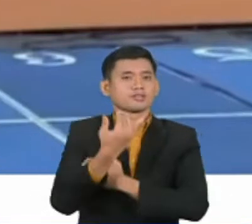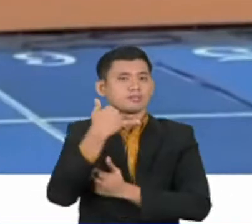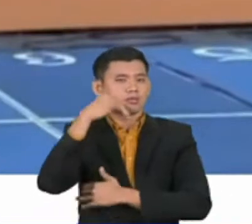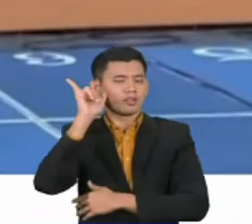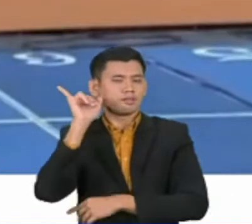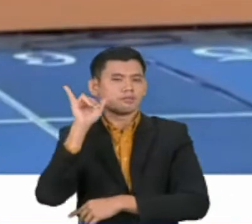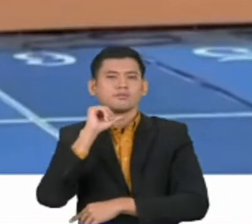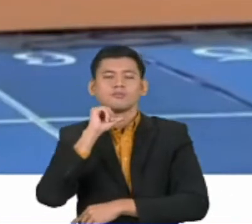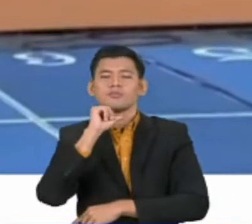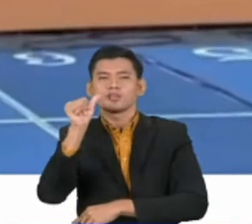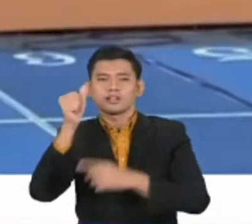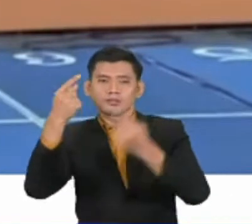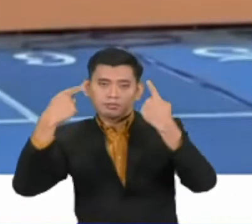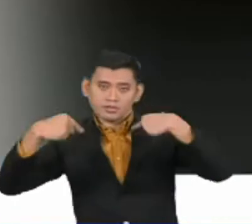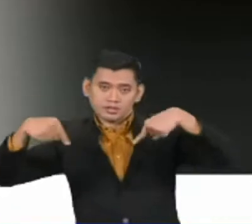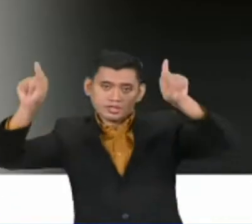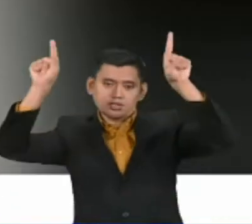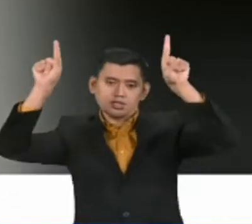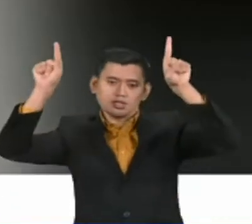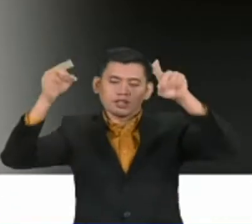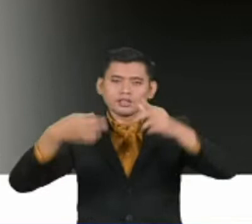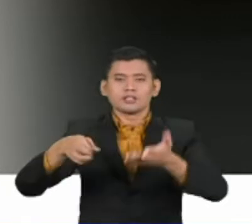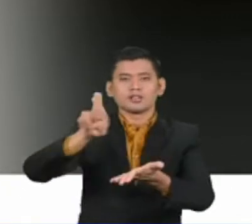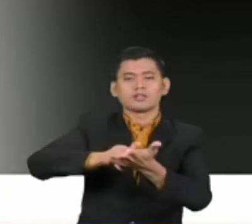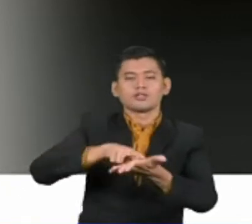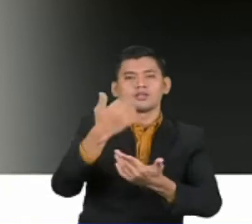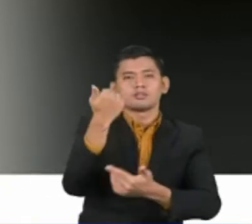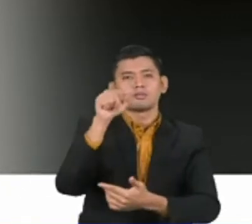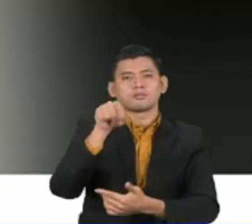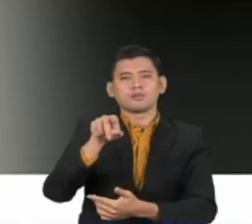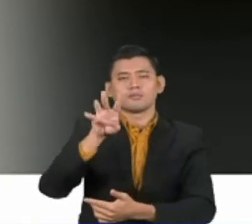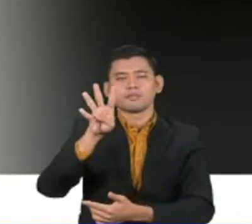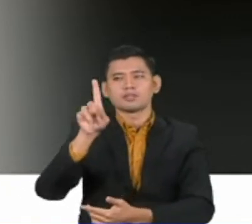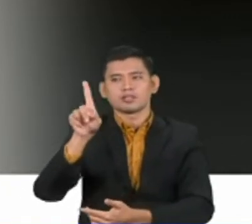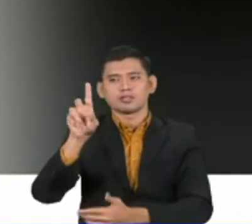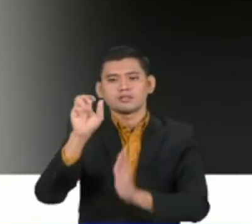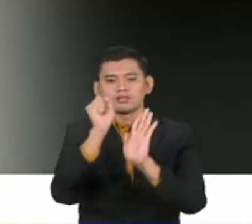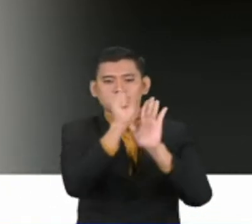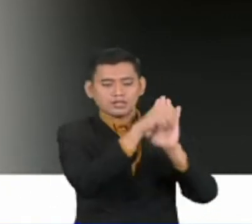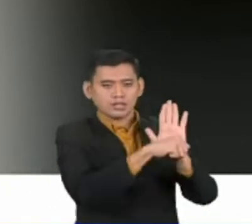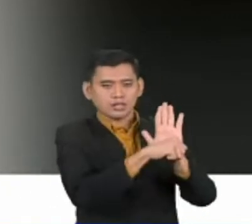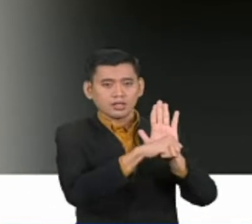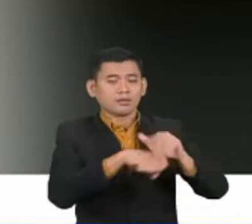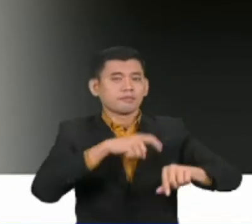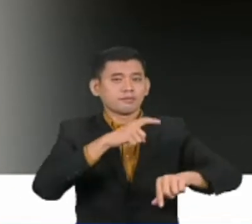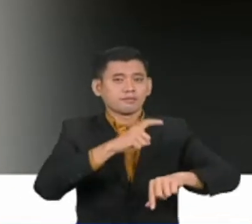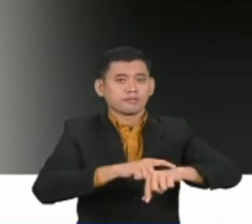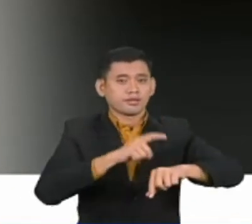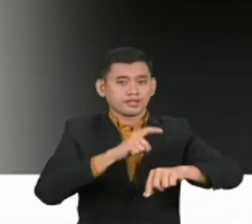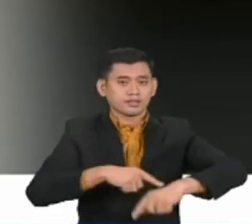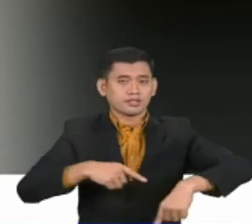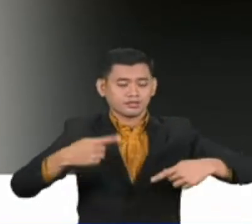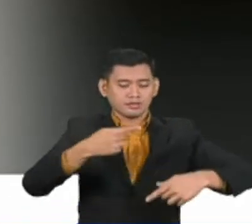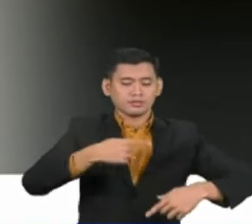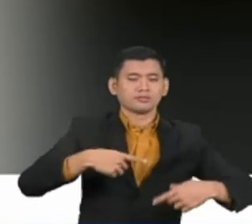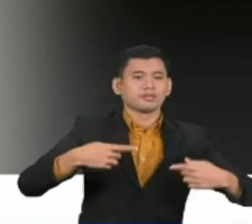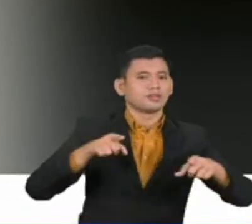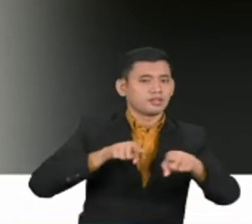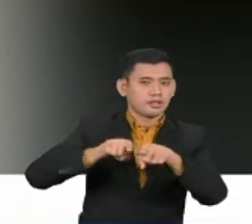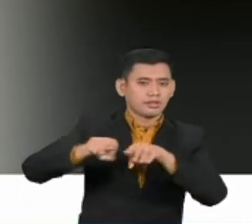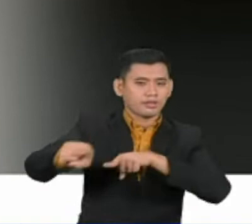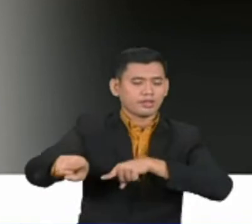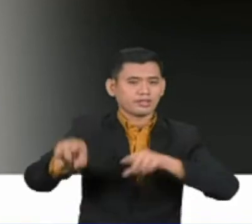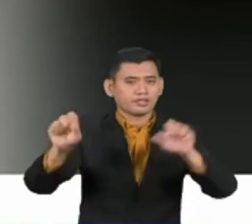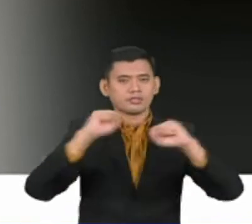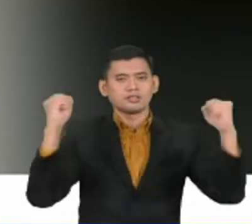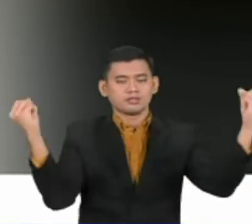larian terbaiknya apabila sekadar merekod 10.14 saat dalam saingan yang berlangsung di Stadium Olimpik Pascual Guerrero itu.